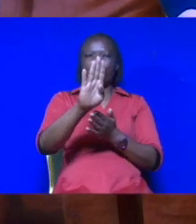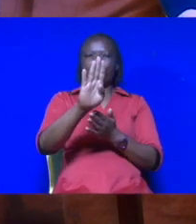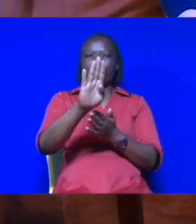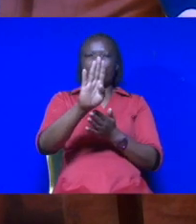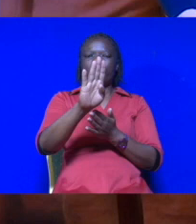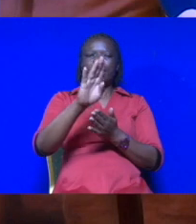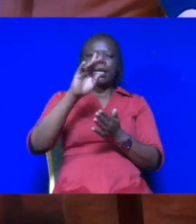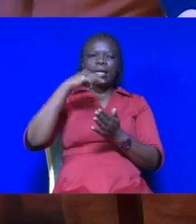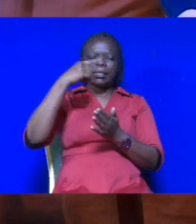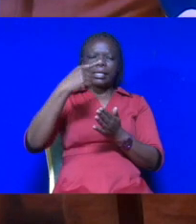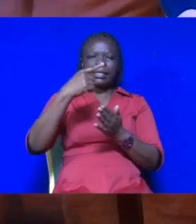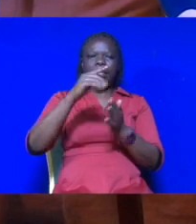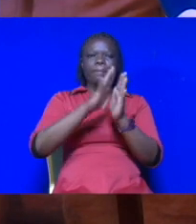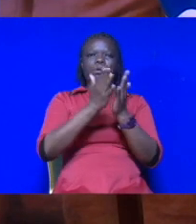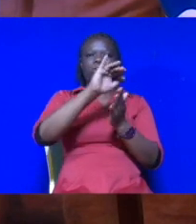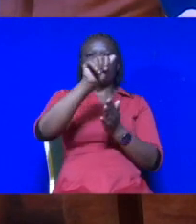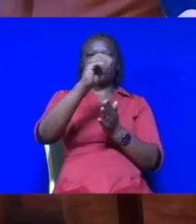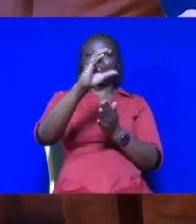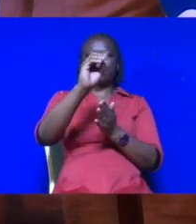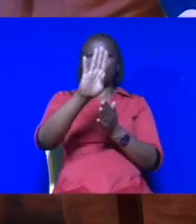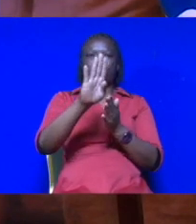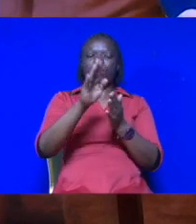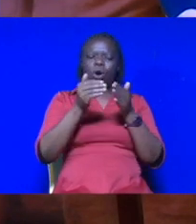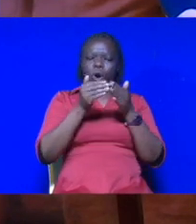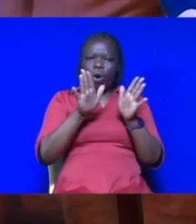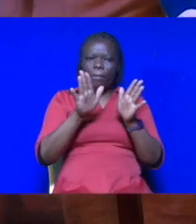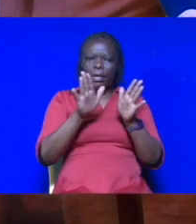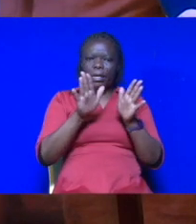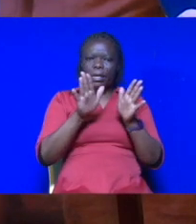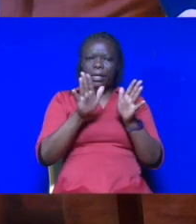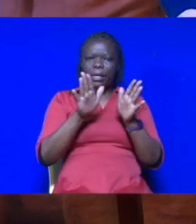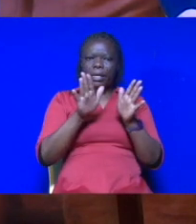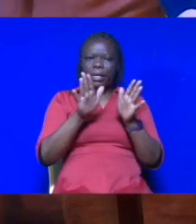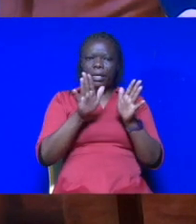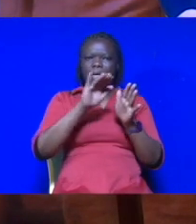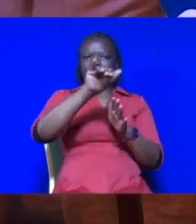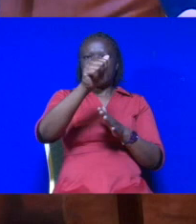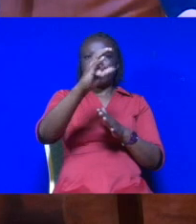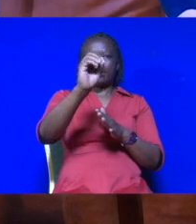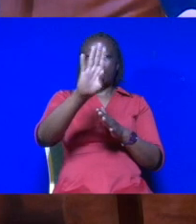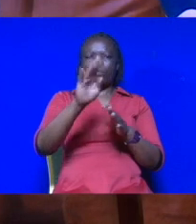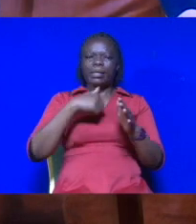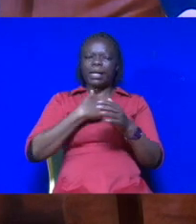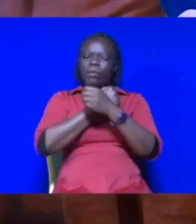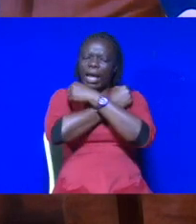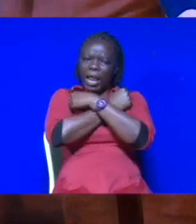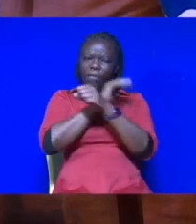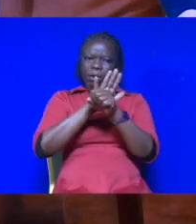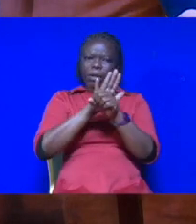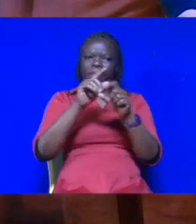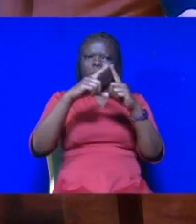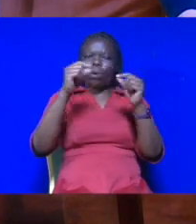Mungu linasema katika kitabu cha Yakobo, fungueni pamoja nami. Mimi napenda sana neno la Mungu.